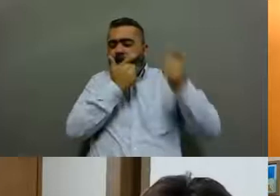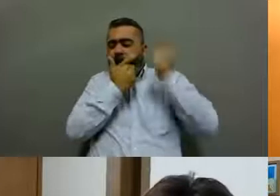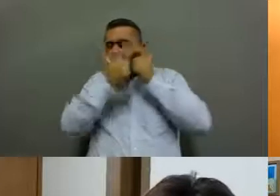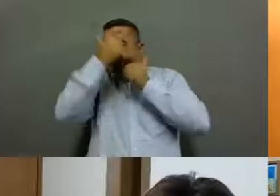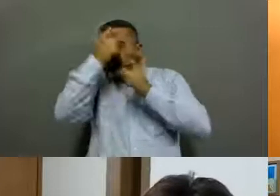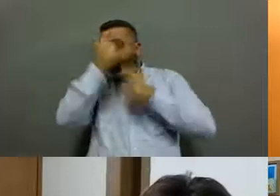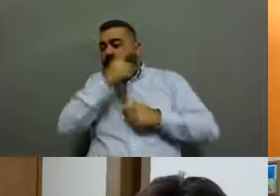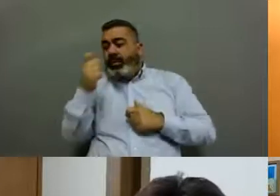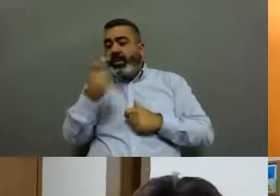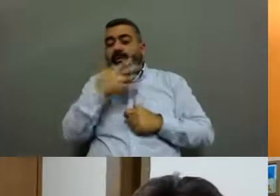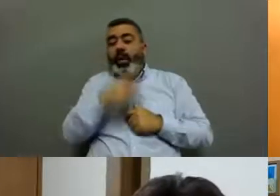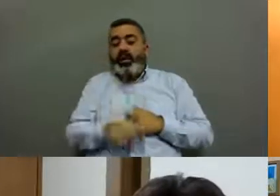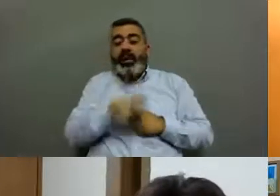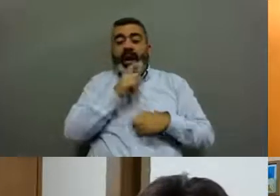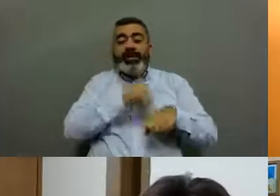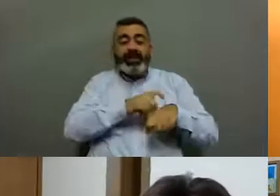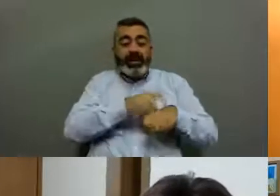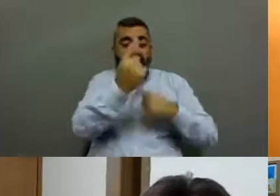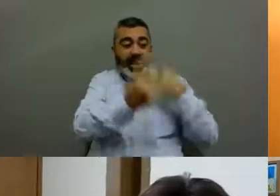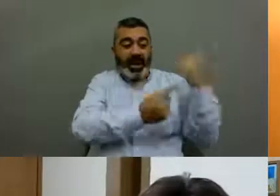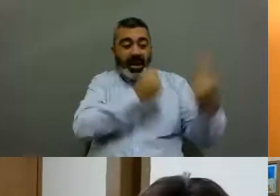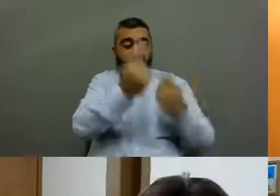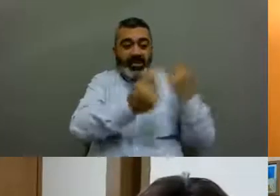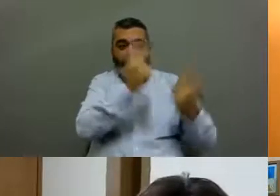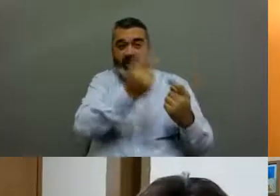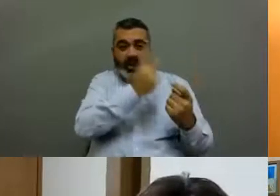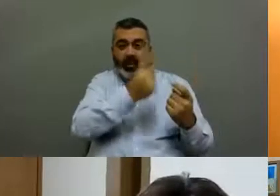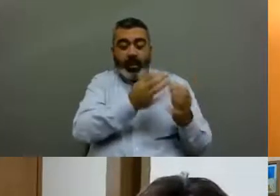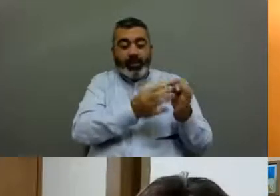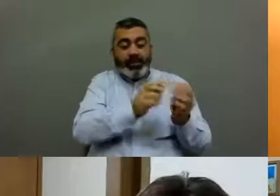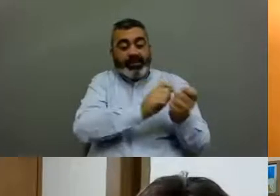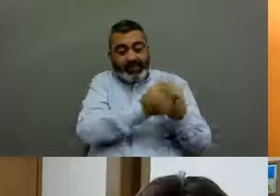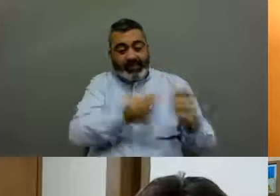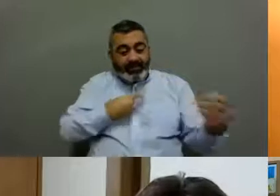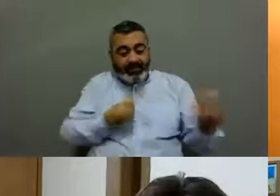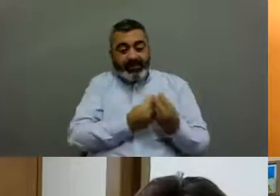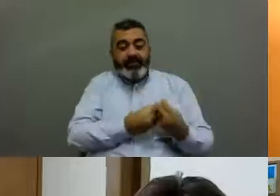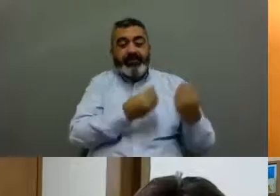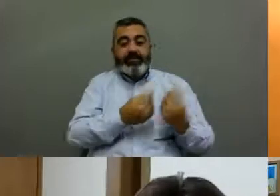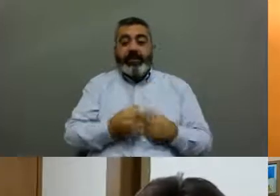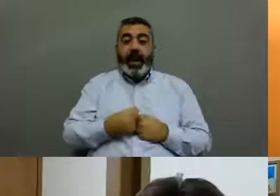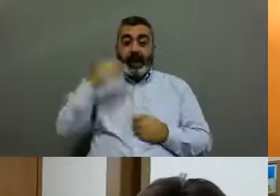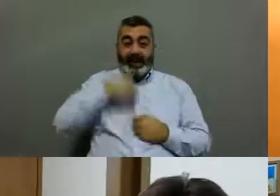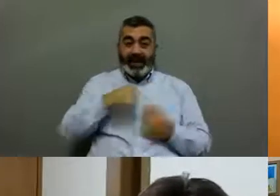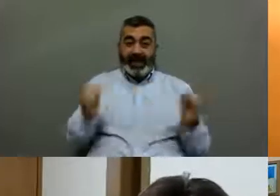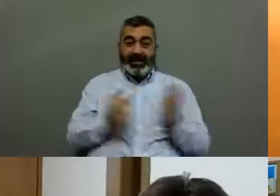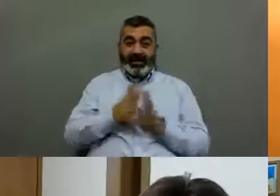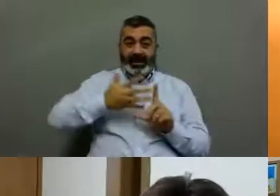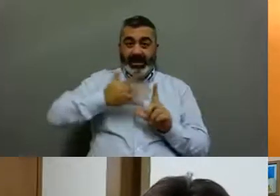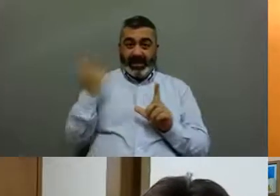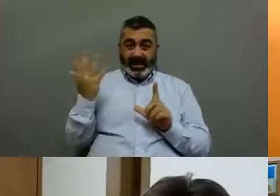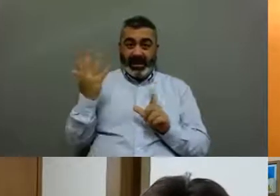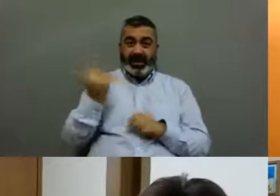μη προσαρμοσμένου στις ανάγκες τους κοινωνικού περιβάλλοντος. Η ΛΟΑΤΚΙ ταυτότητά τους αποτελεί